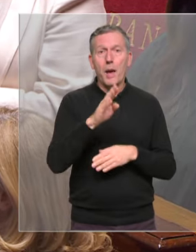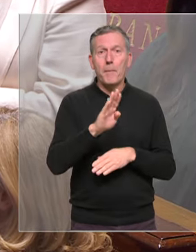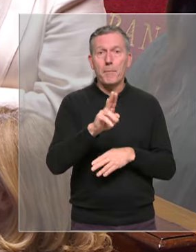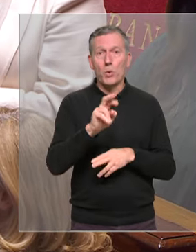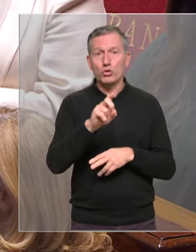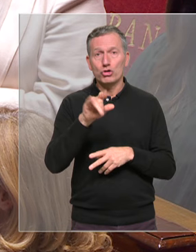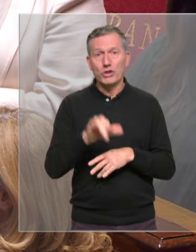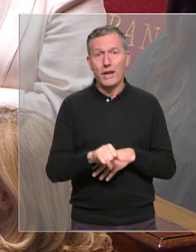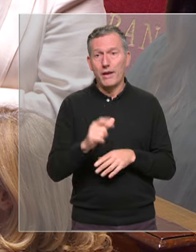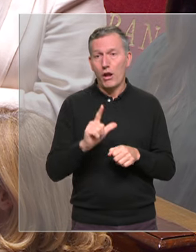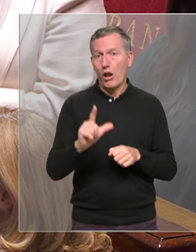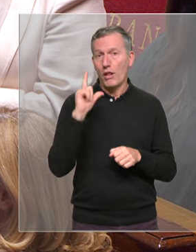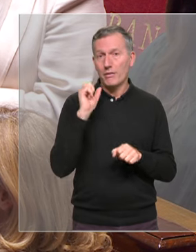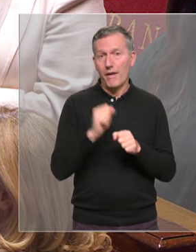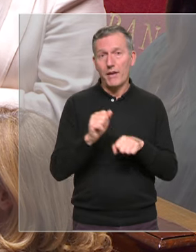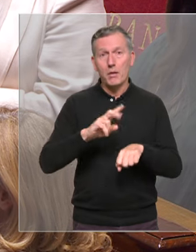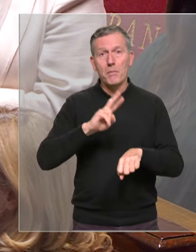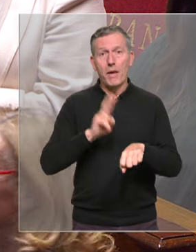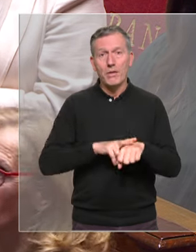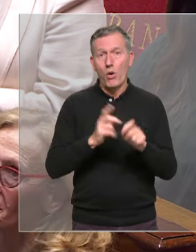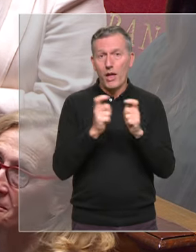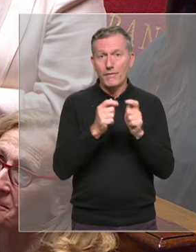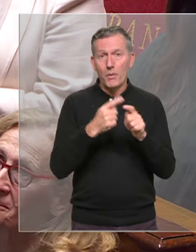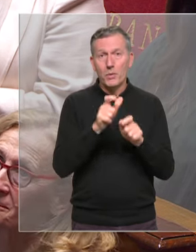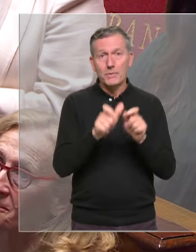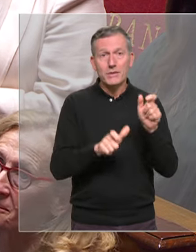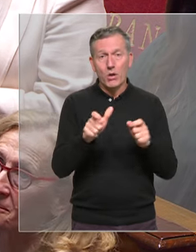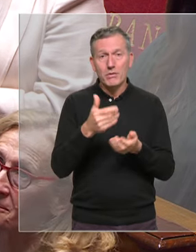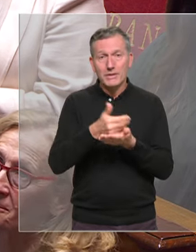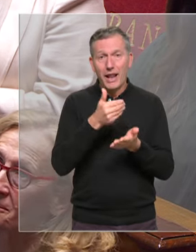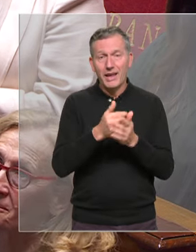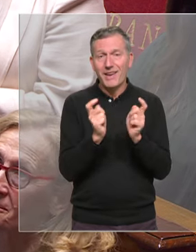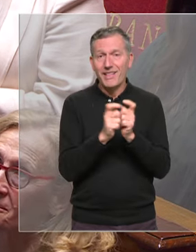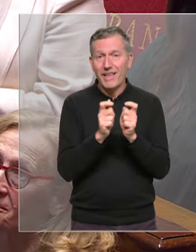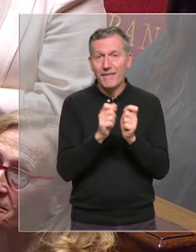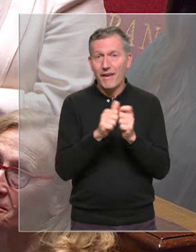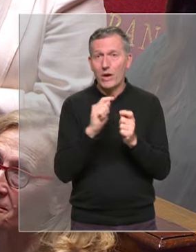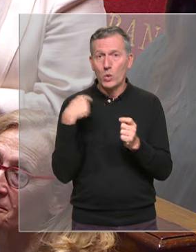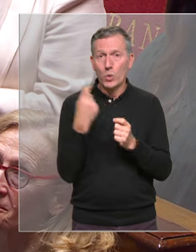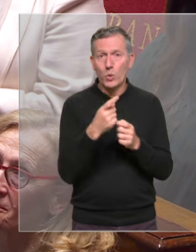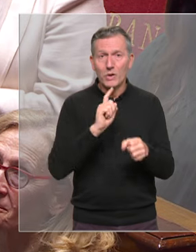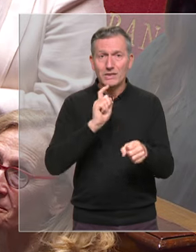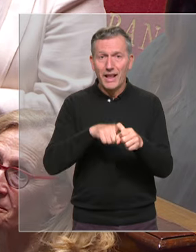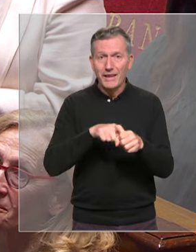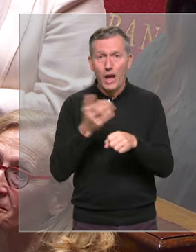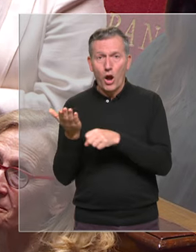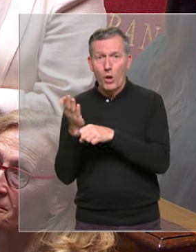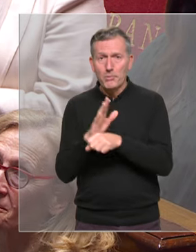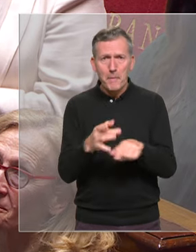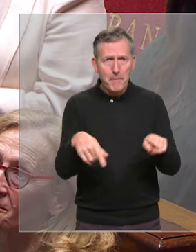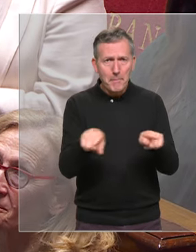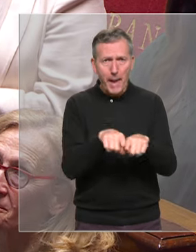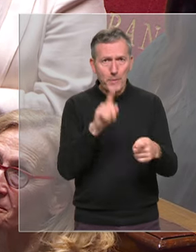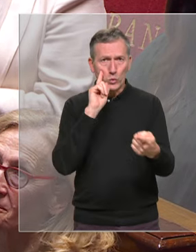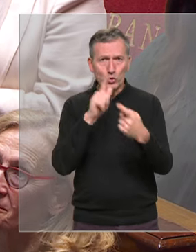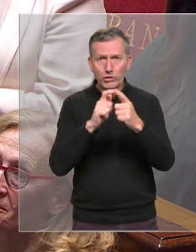avec le PDG d'EDF, Luc Rémont, avec les salariés d'EDF, avec les représentants des organisations syndicales, et nous avons exactement évoqué cette